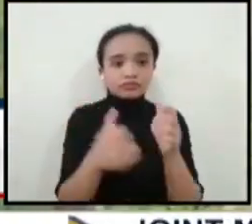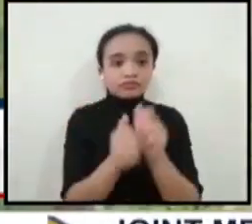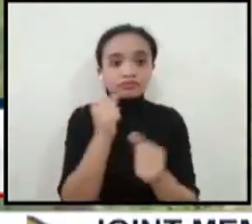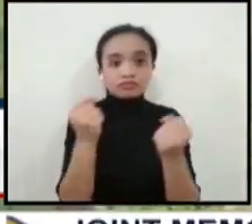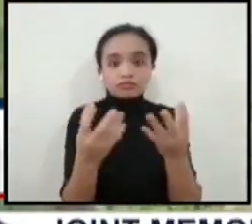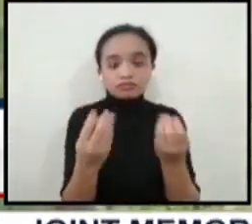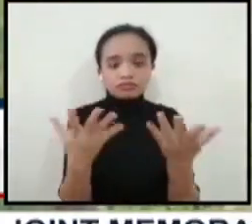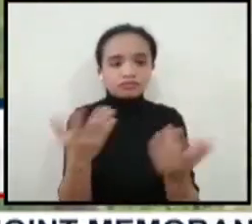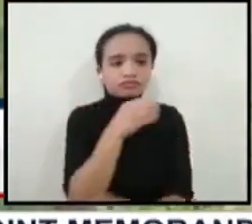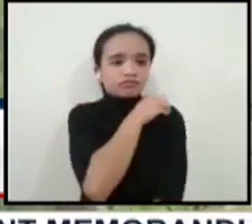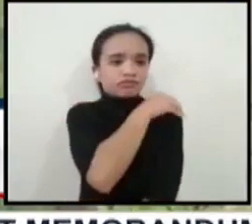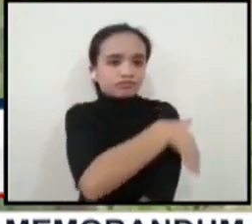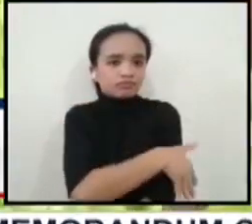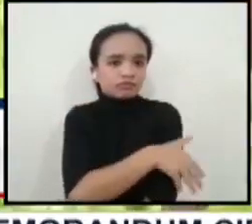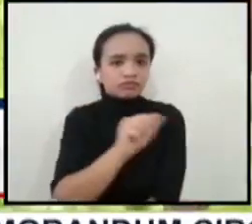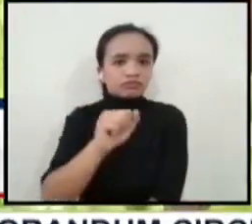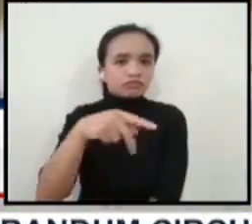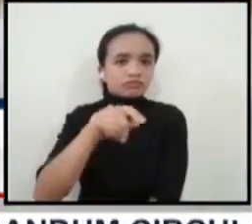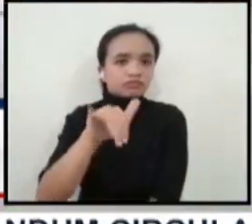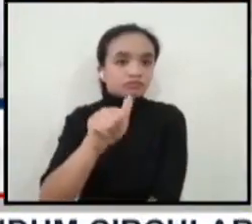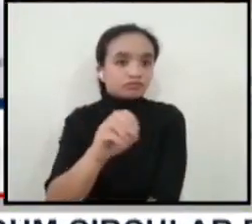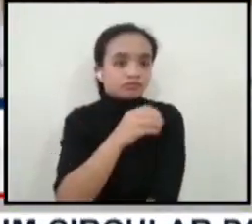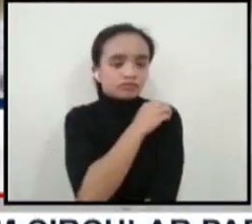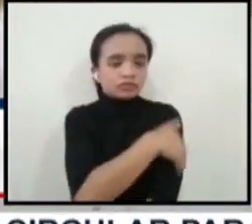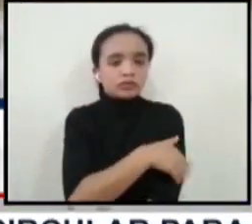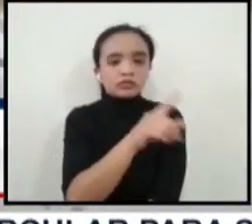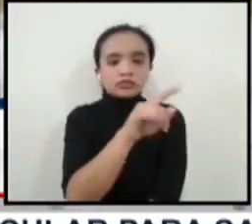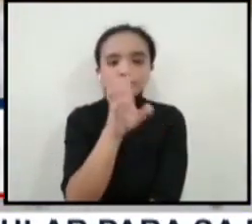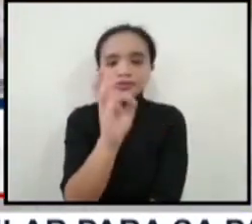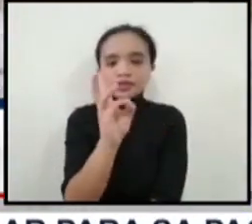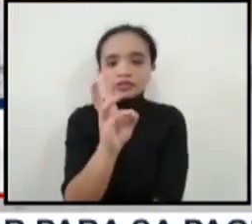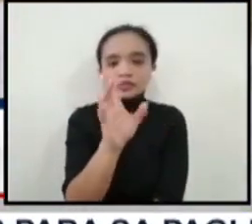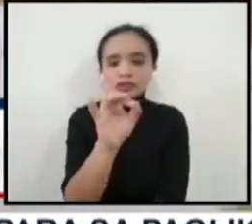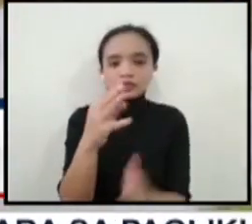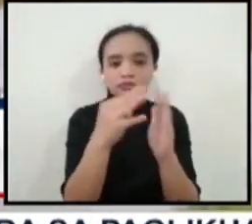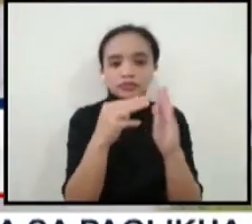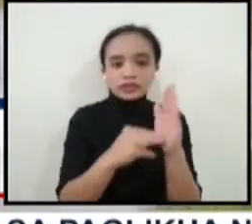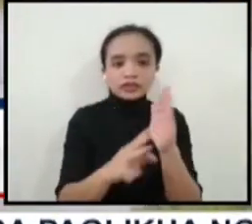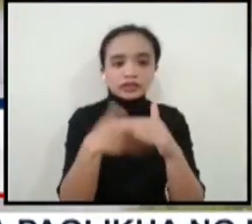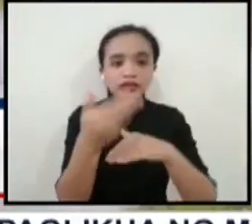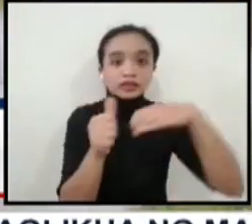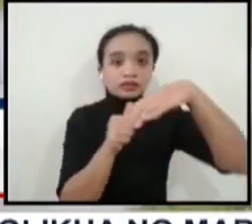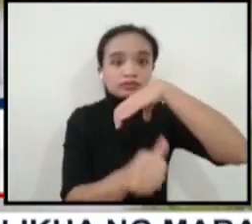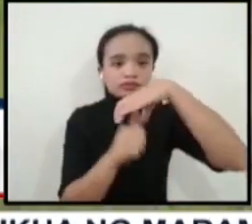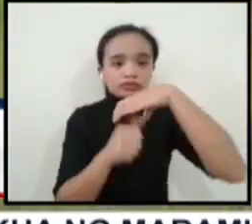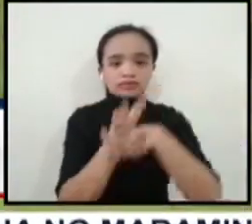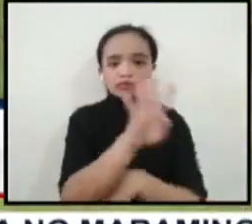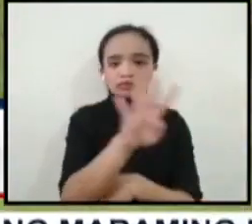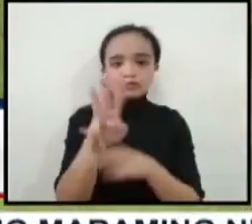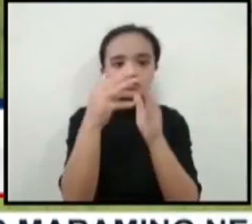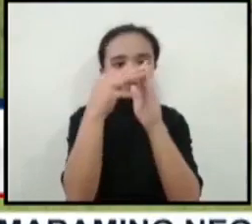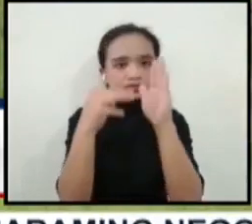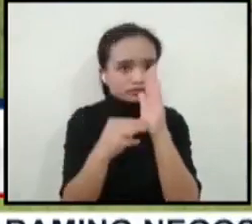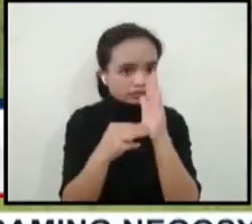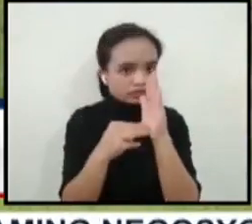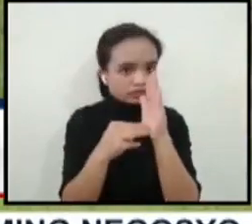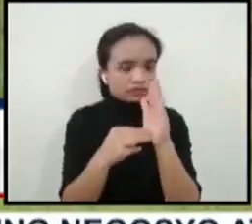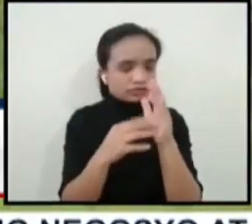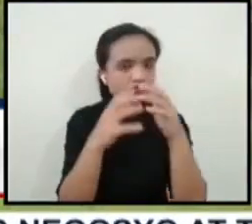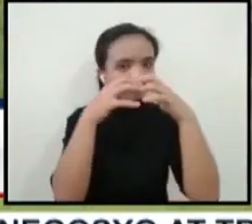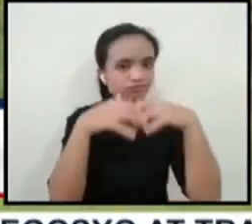mahigit 168 million pesos at ang Abra na mahigit 44 million pesos.